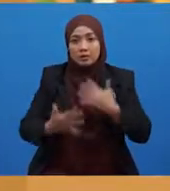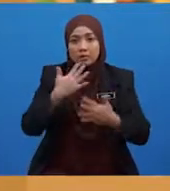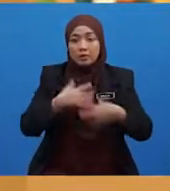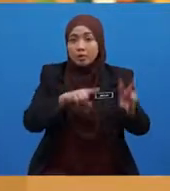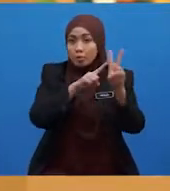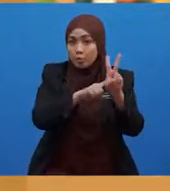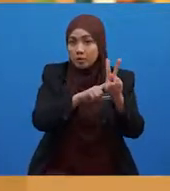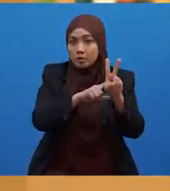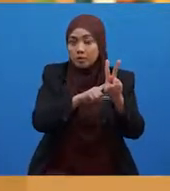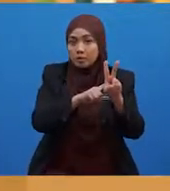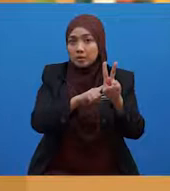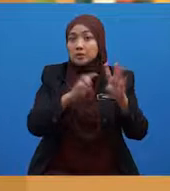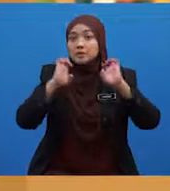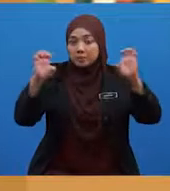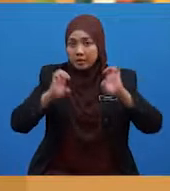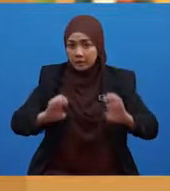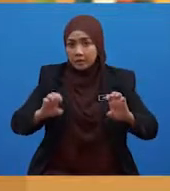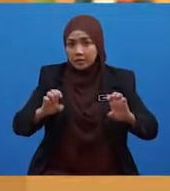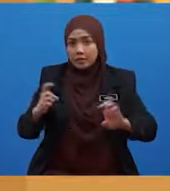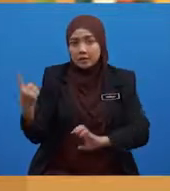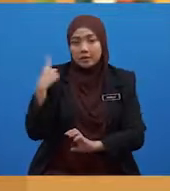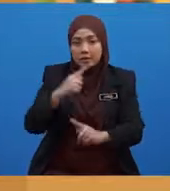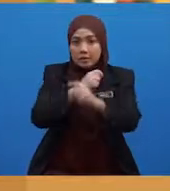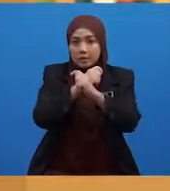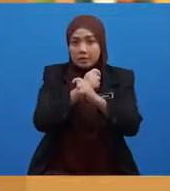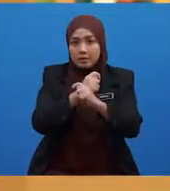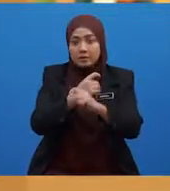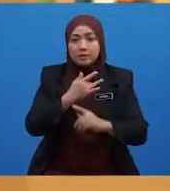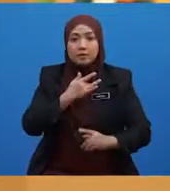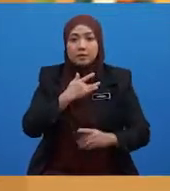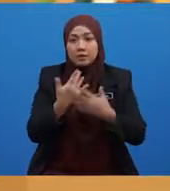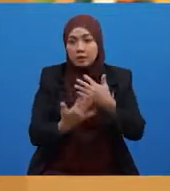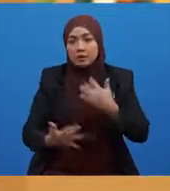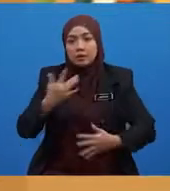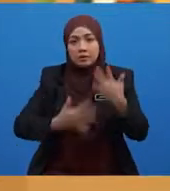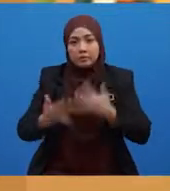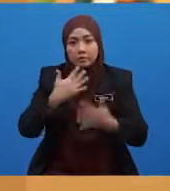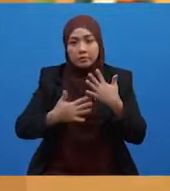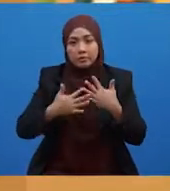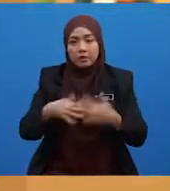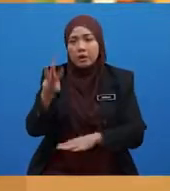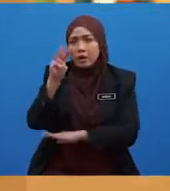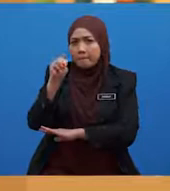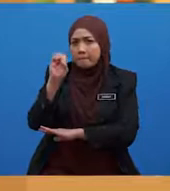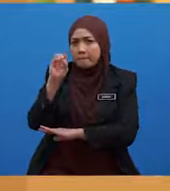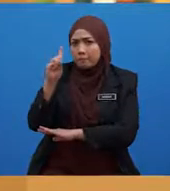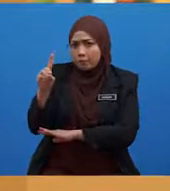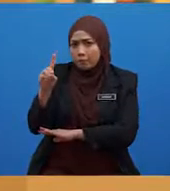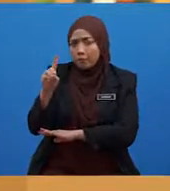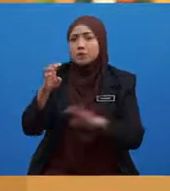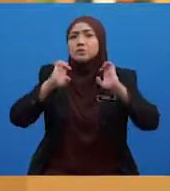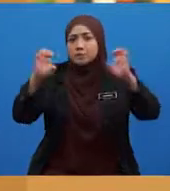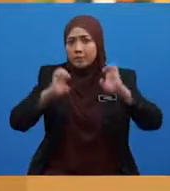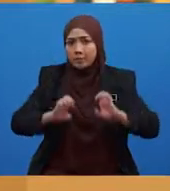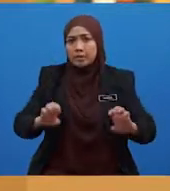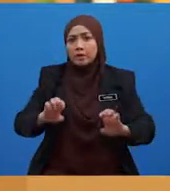konsep senaman daya tahan kardiovaskular. Bahagian ketiga pula mengenai mode senaman menggunakan